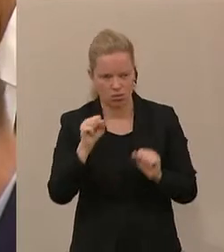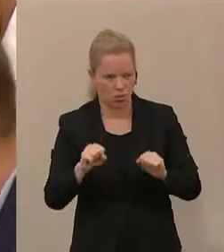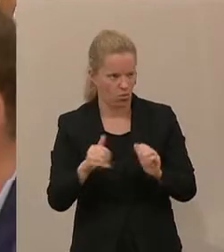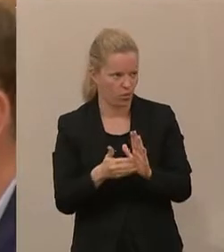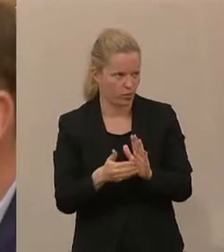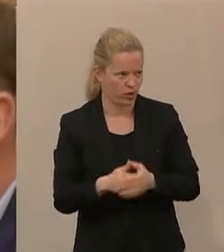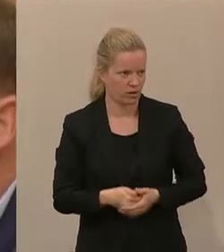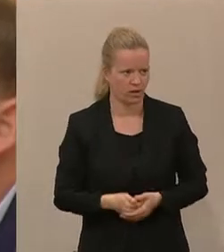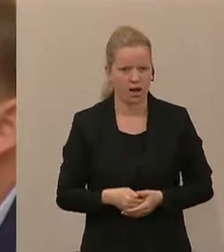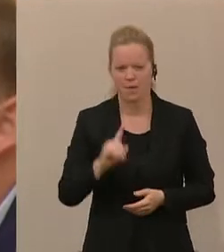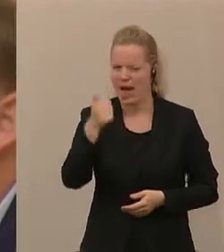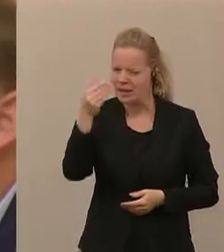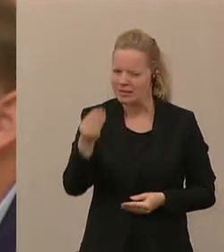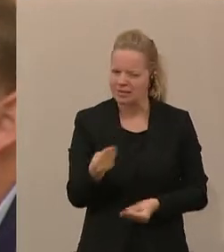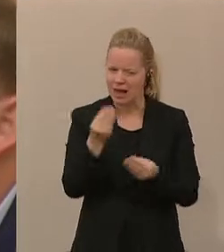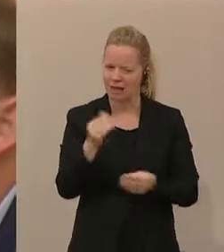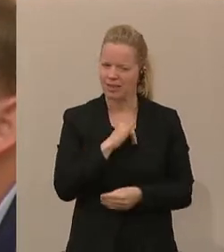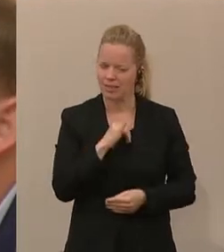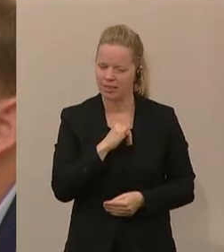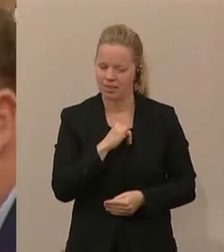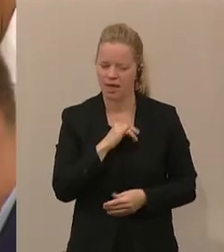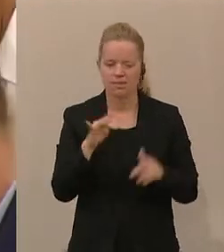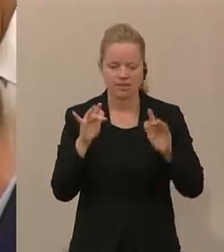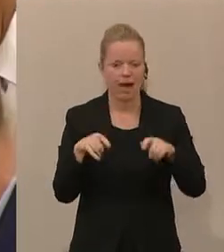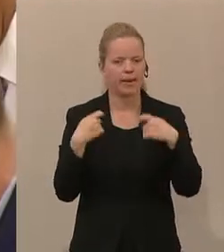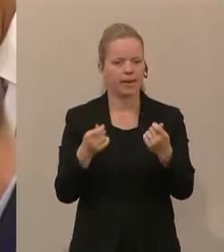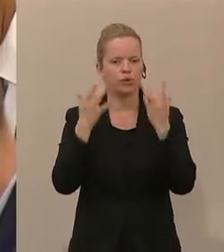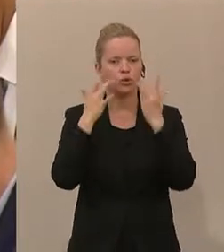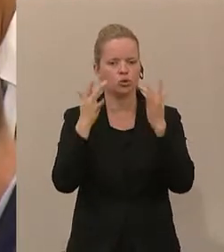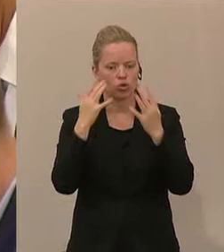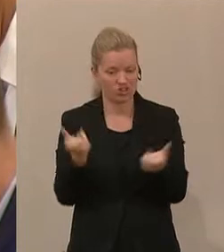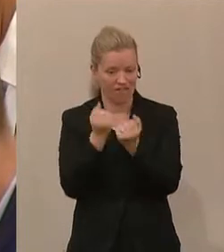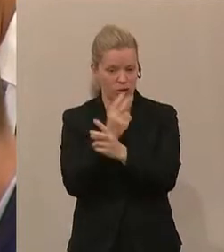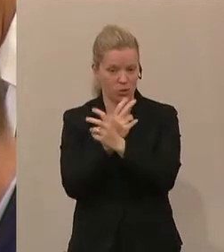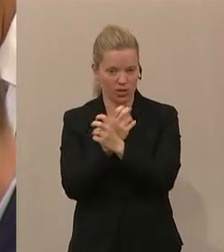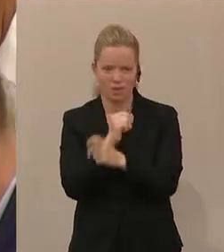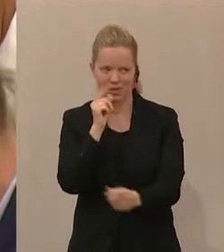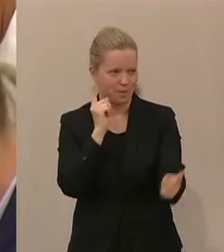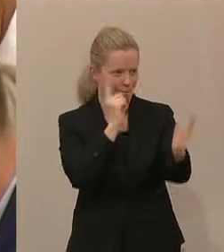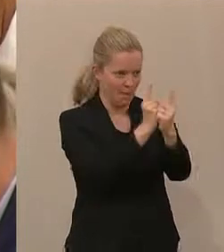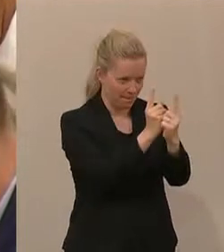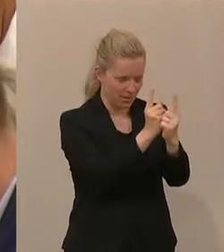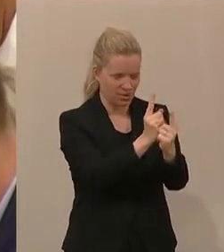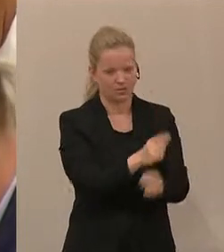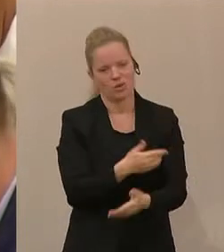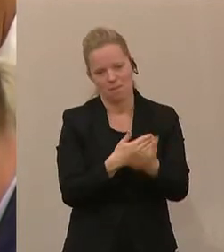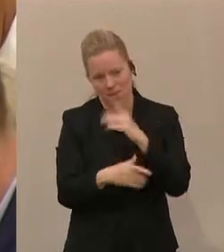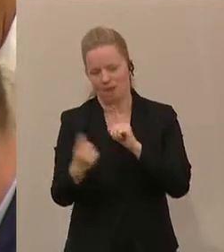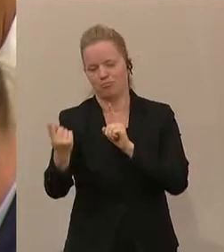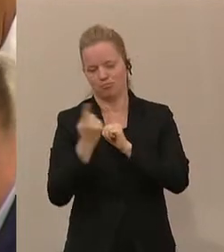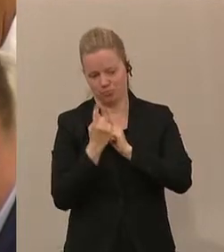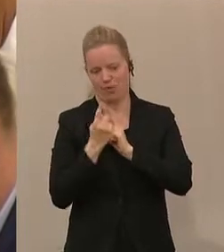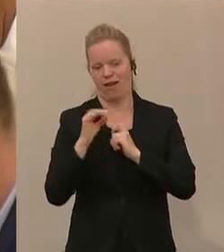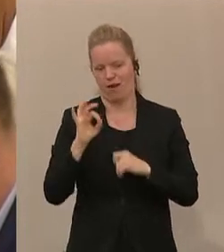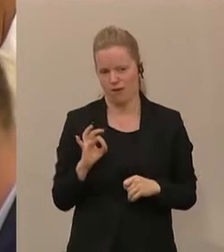ist interessant. Es gibt tatsächlich in Österreich Kulturschaffende, nur die kommen wahrscheinlich nicht zu Ihnen, sondern die kommen vielleicht eher zu uns